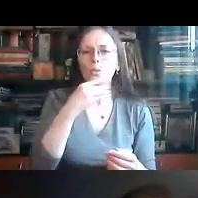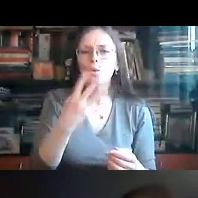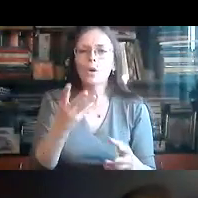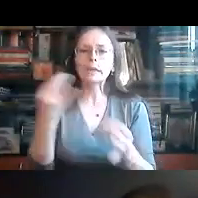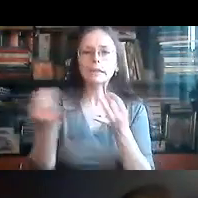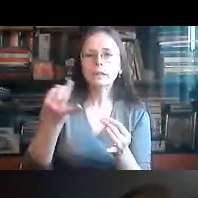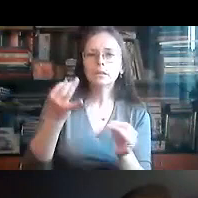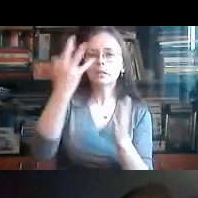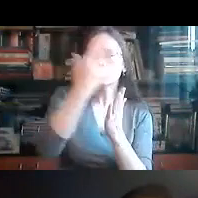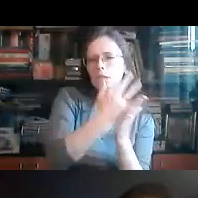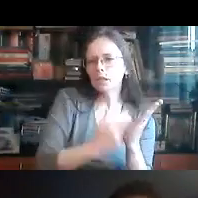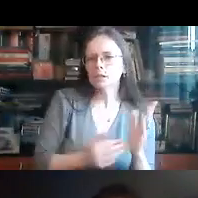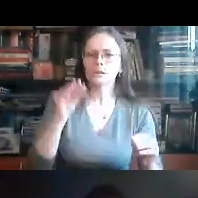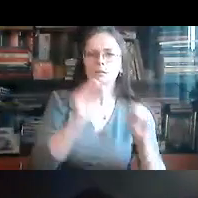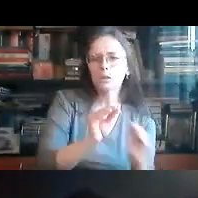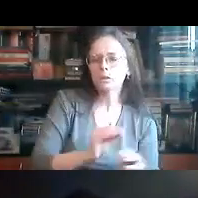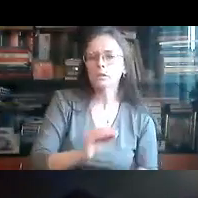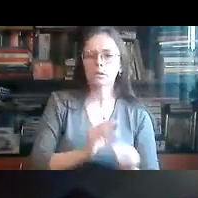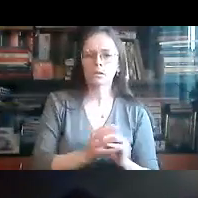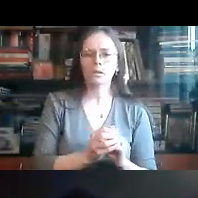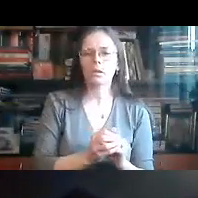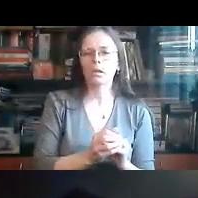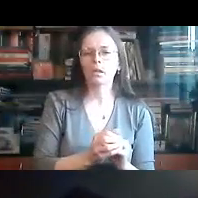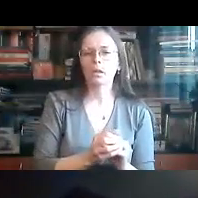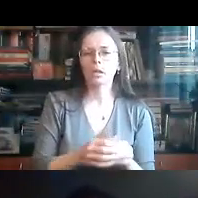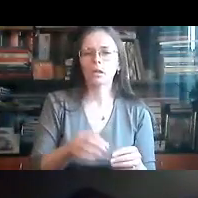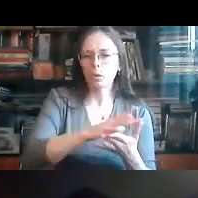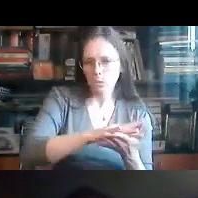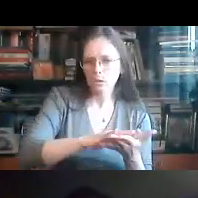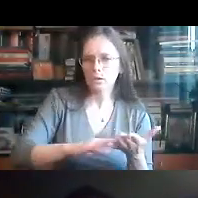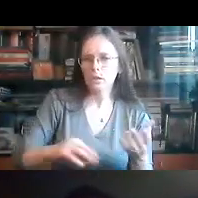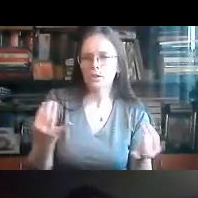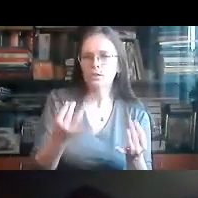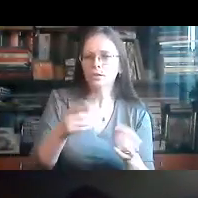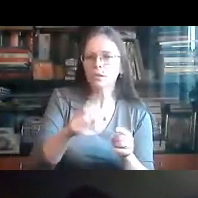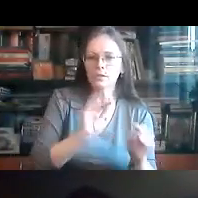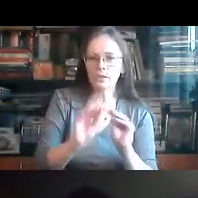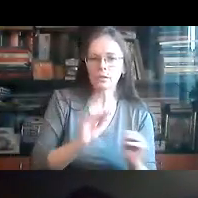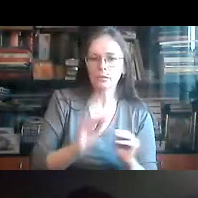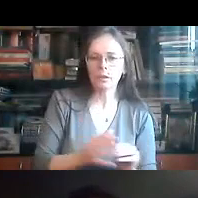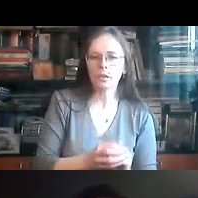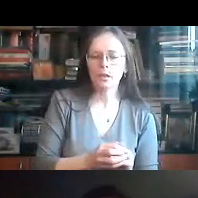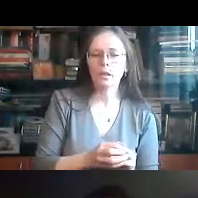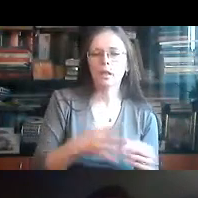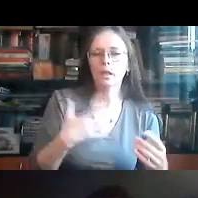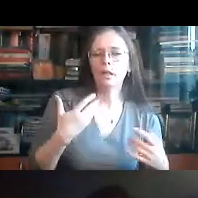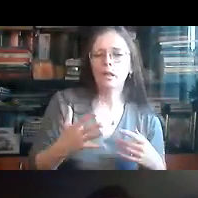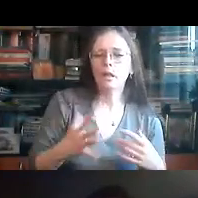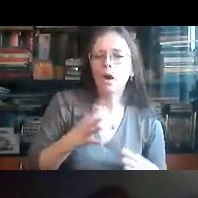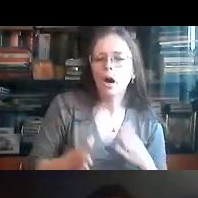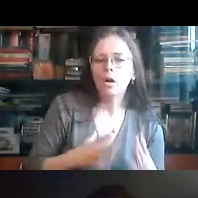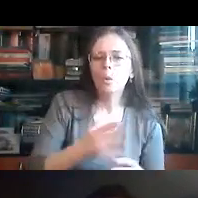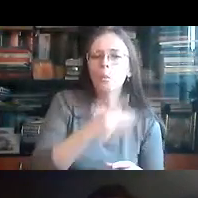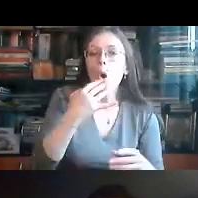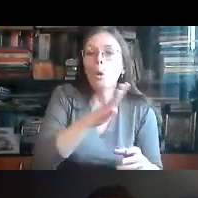устраивали летом, они продолжали где-то 3 недели, было открыто много новых имен, именно молодых актерских.